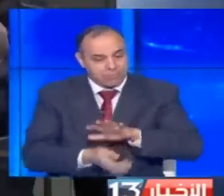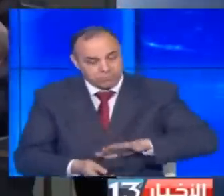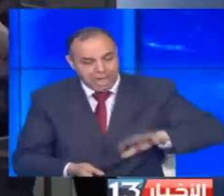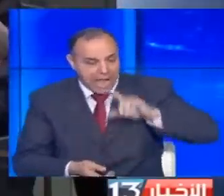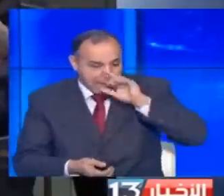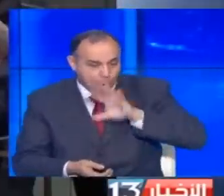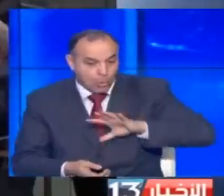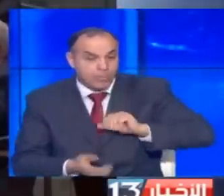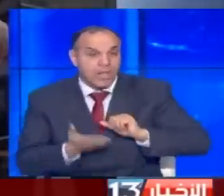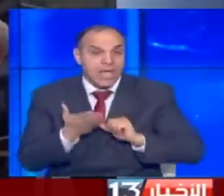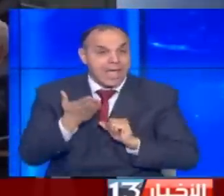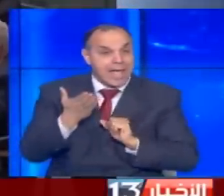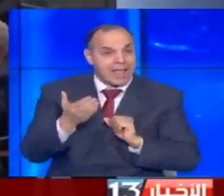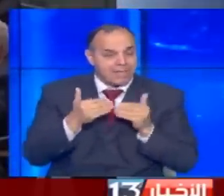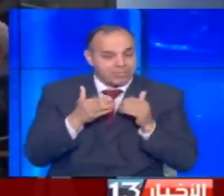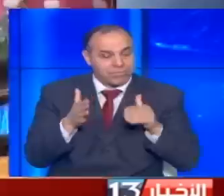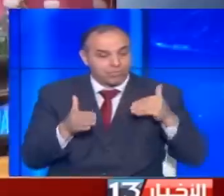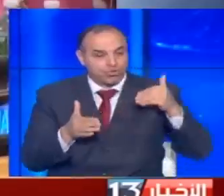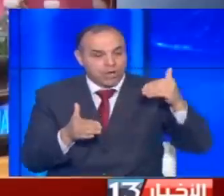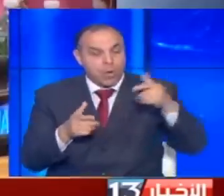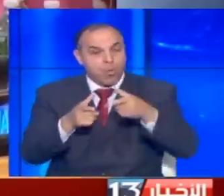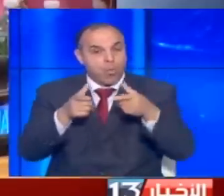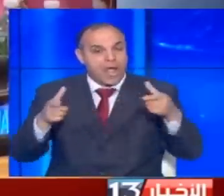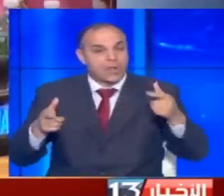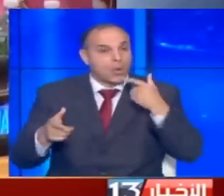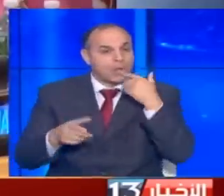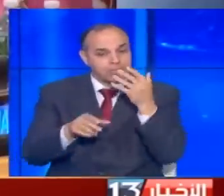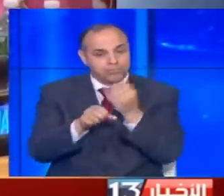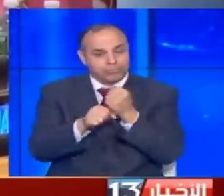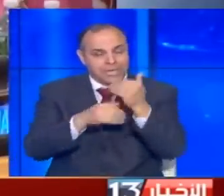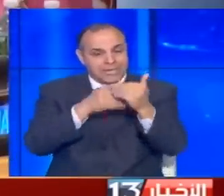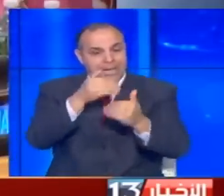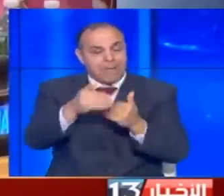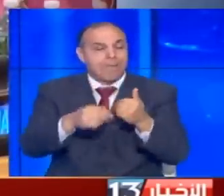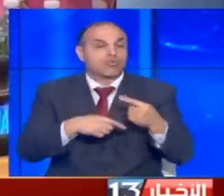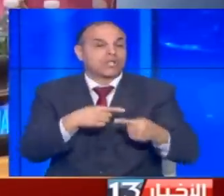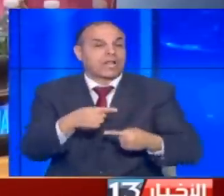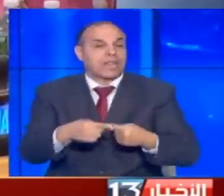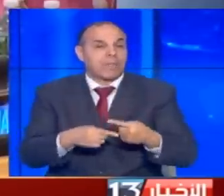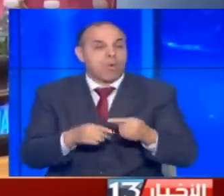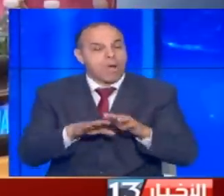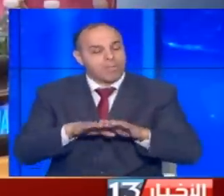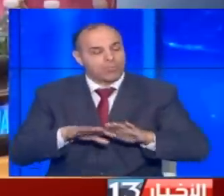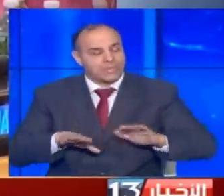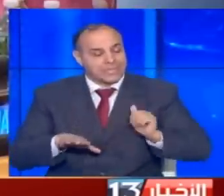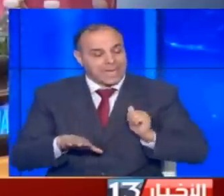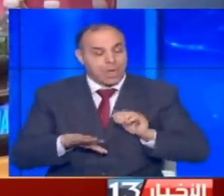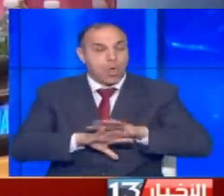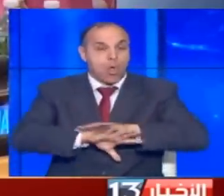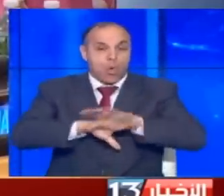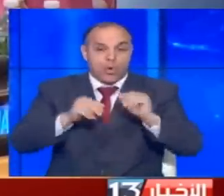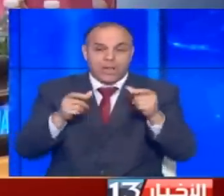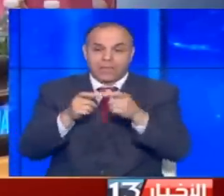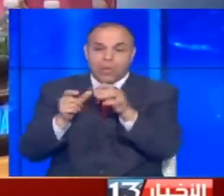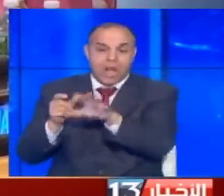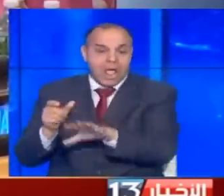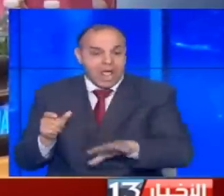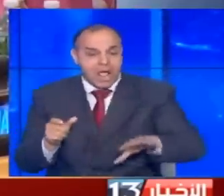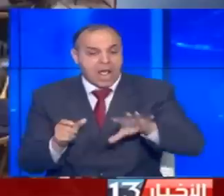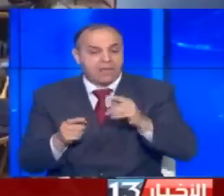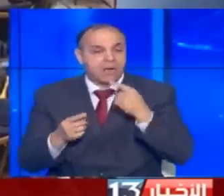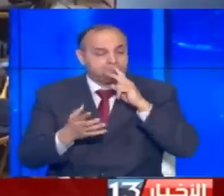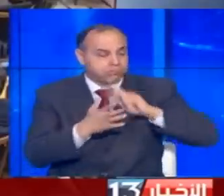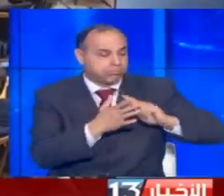الاوسط سيفتح المجال واسعا امام تحقيق تنميه مستدامه مستقله لجميع دول المنطقه وفق